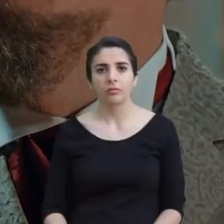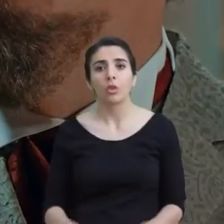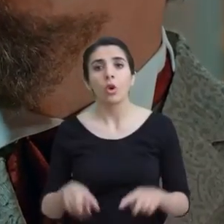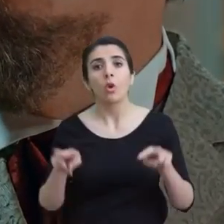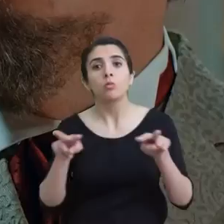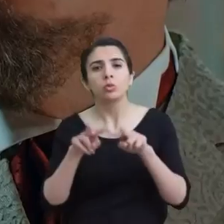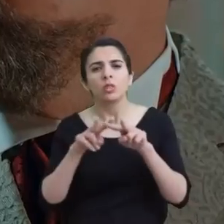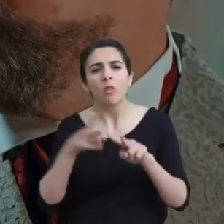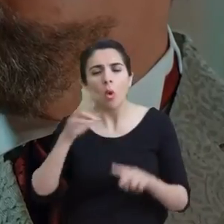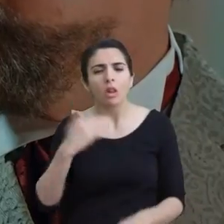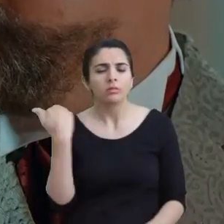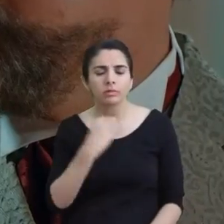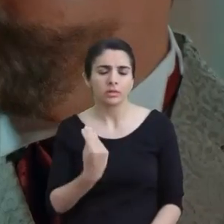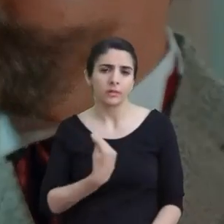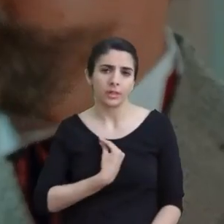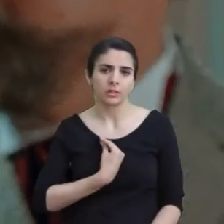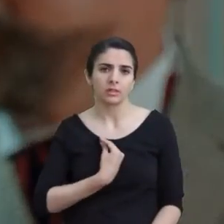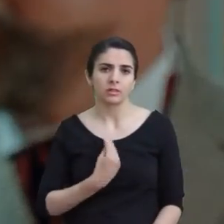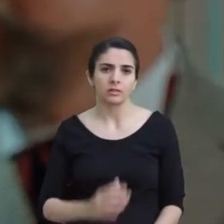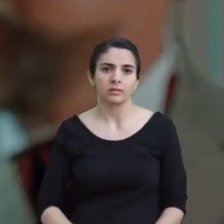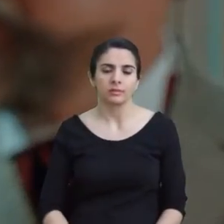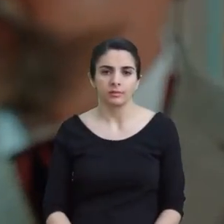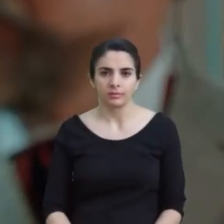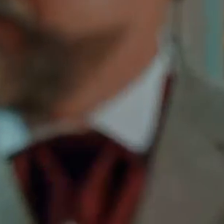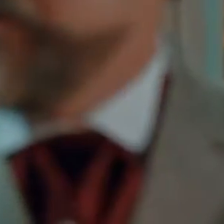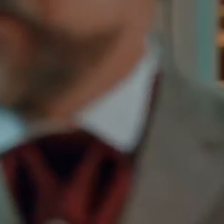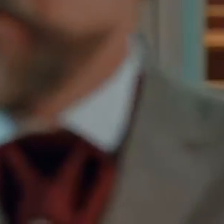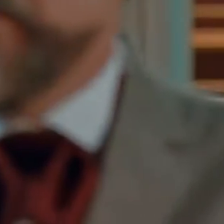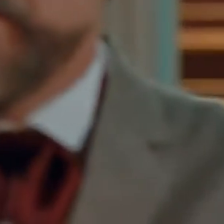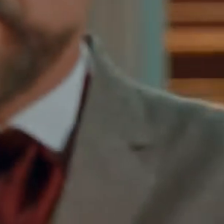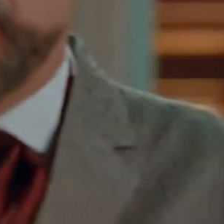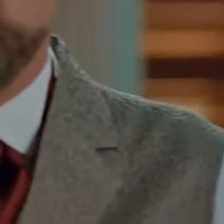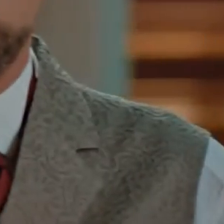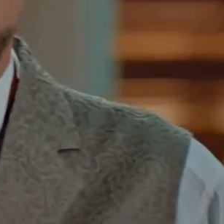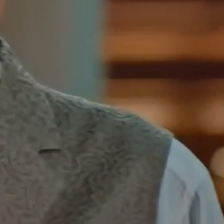Bana Mustafa'nın kendisini getir. İki adam boyun eğip yürüdüler.